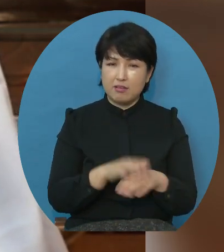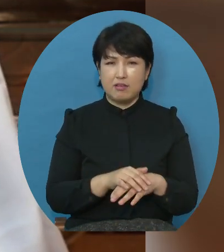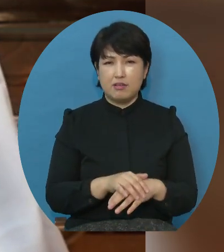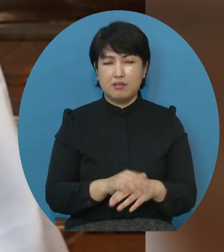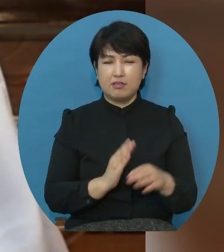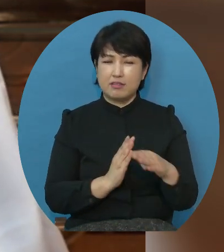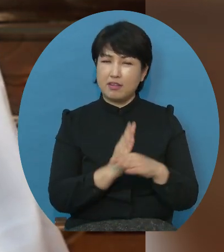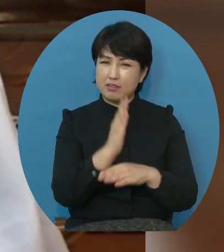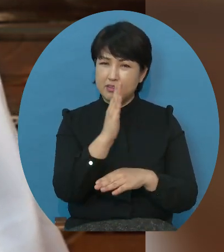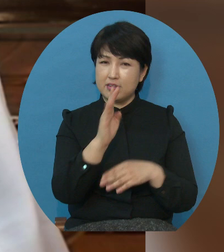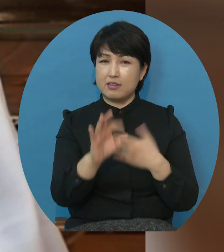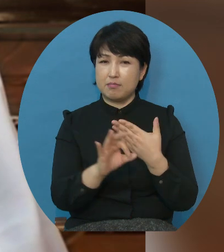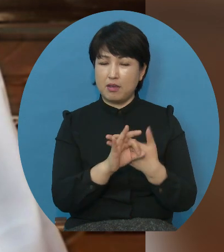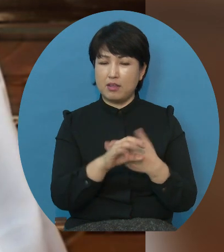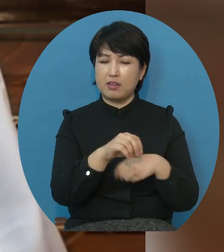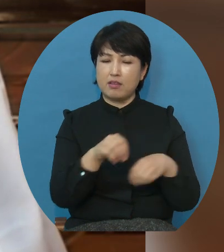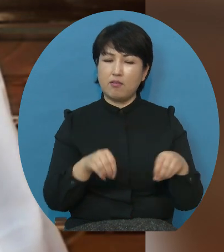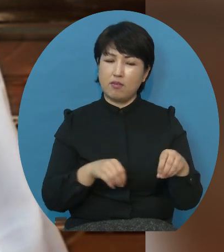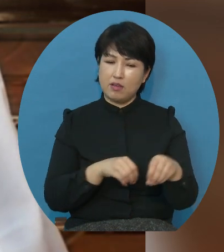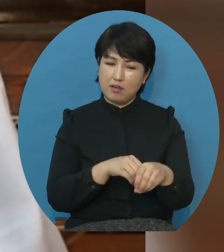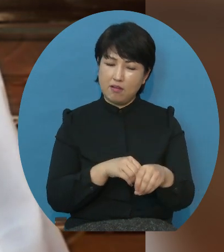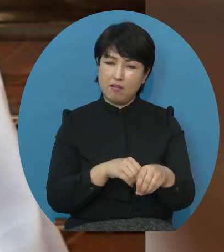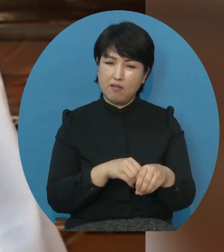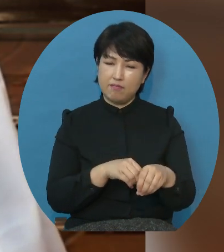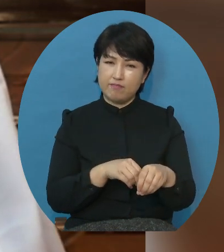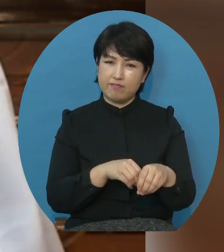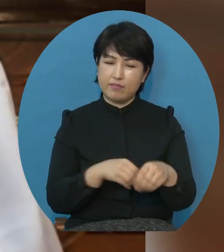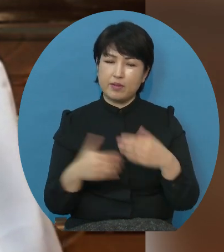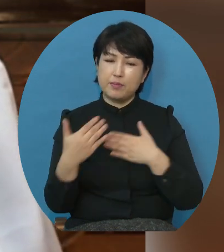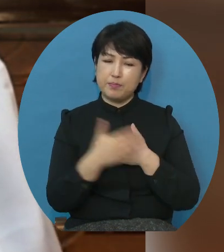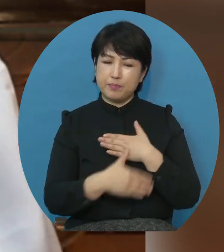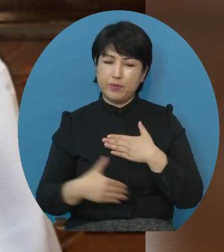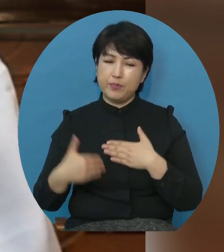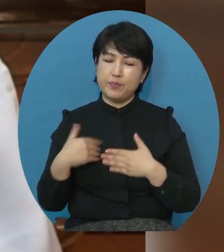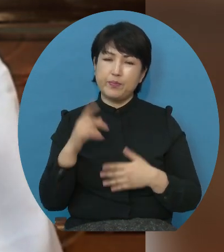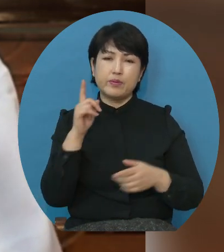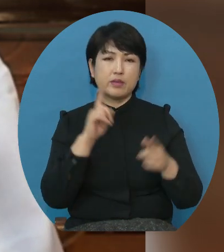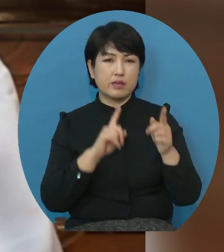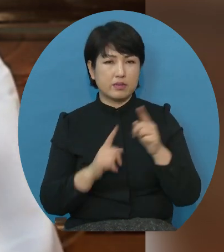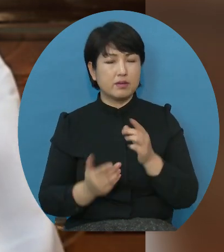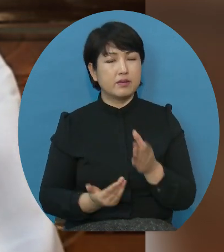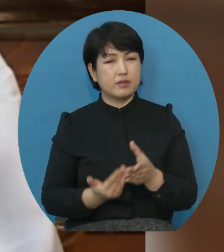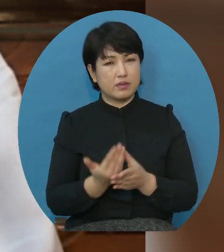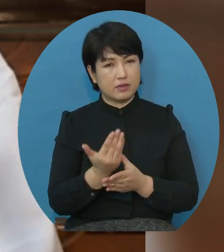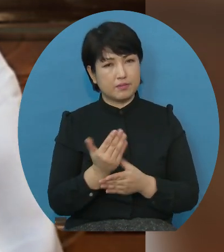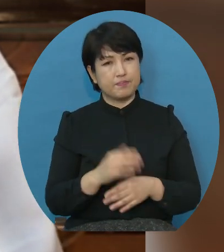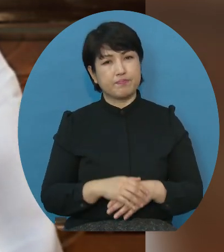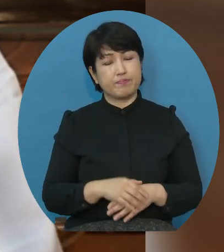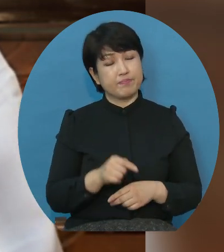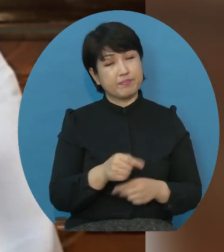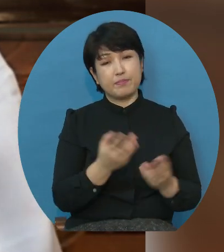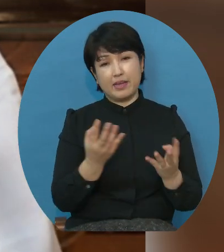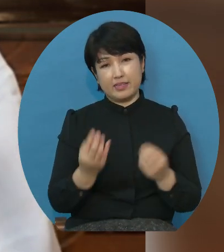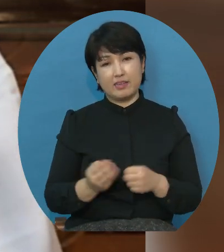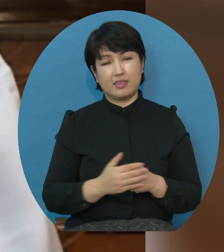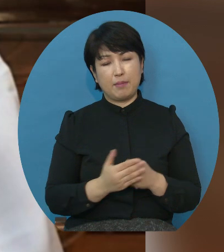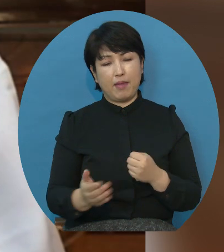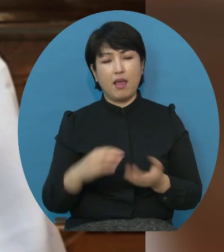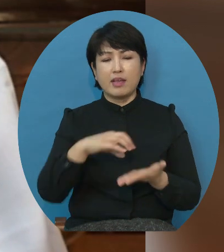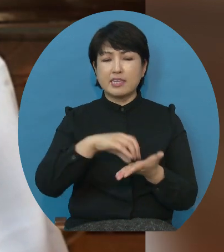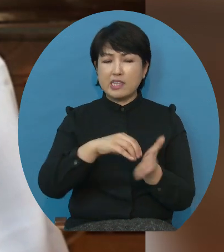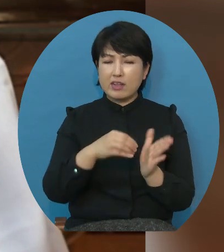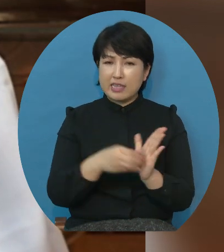오히려 신체를 망치고 이런 경우가 하다 그러니